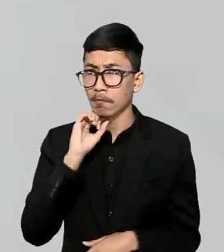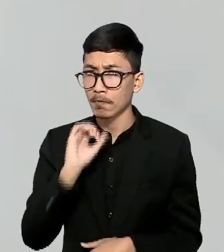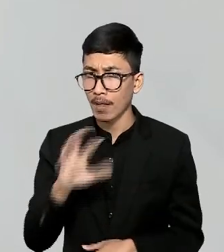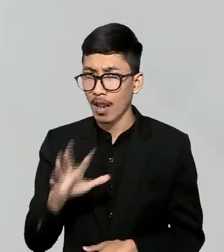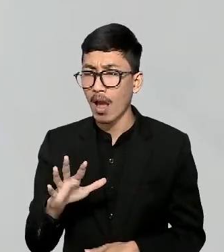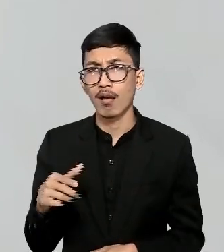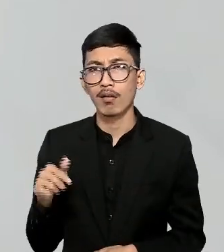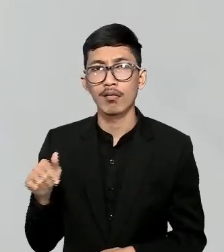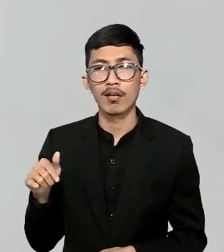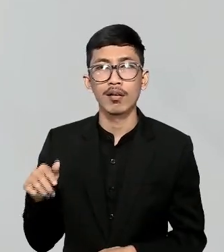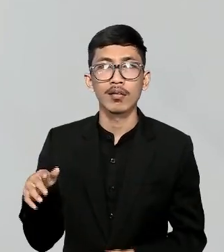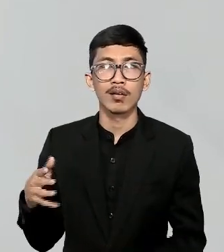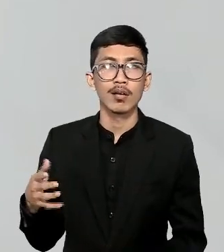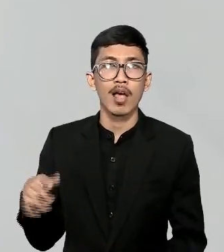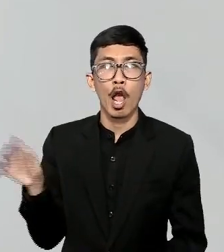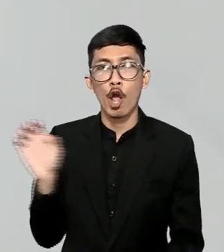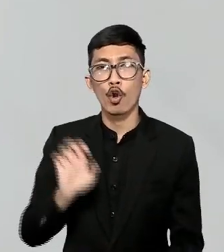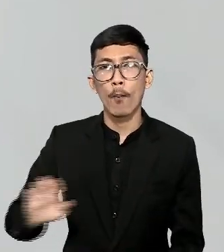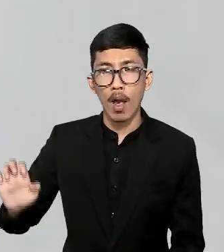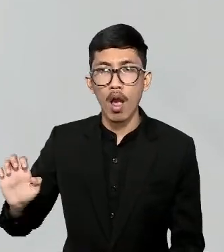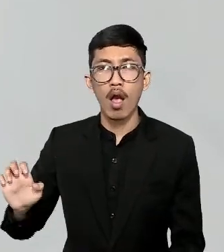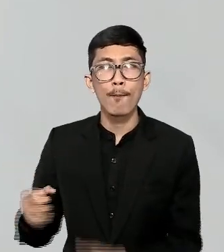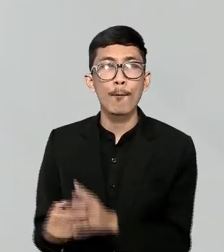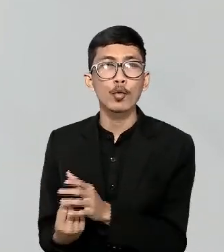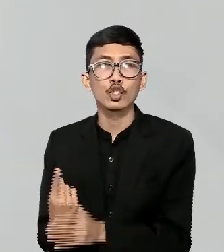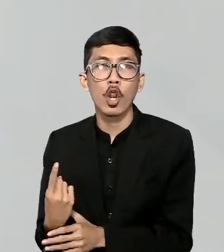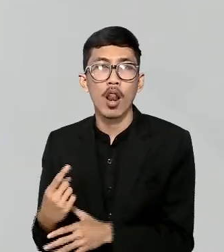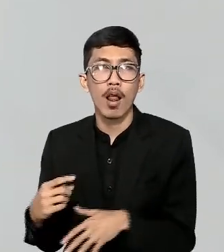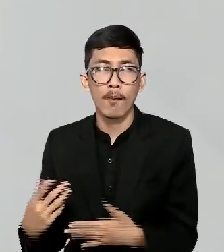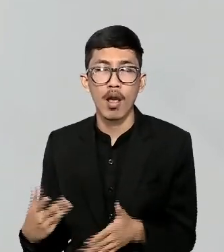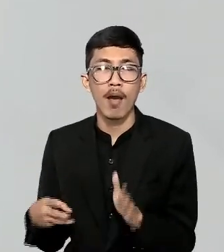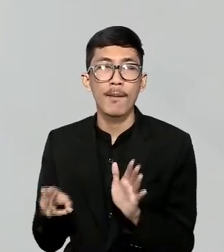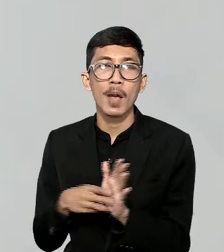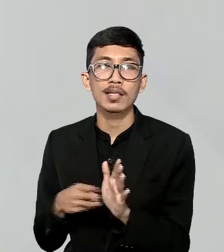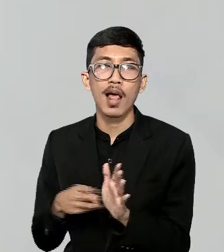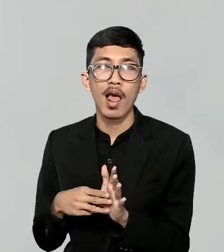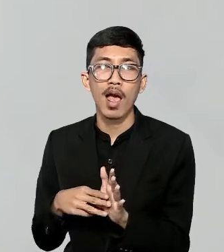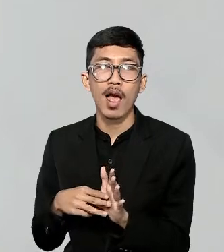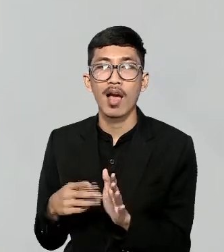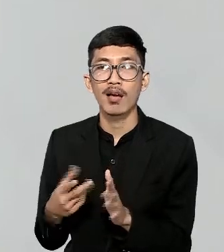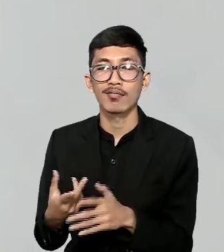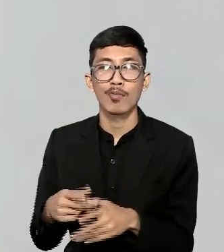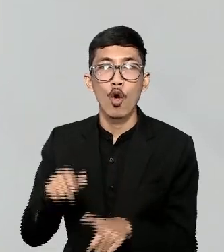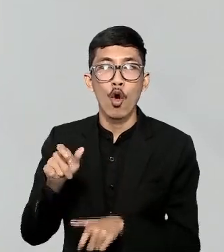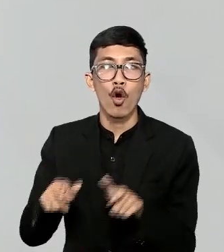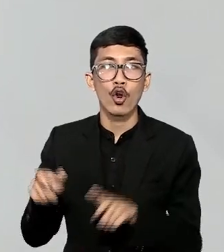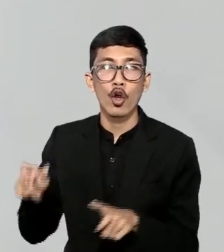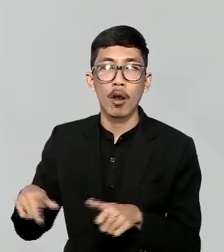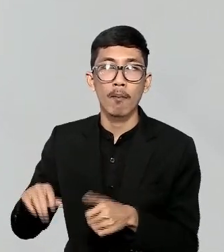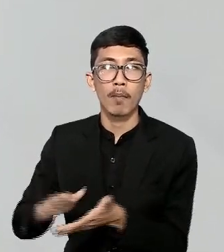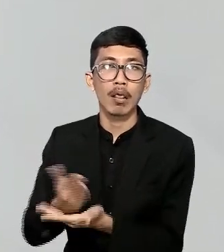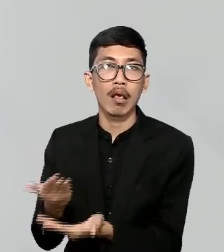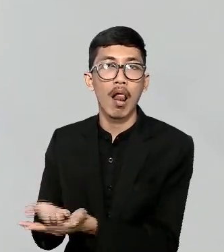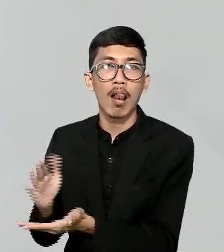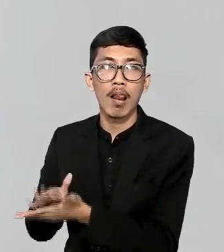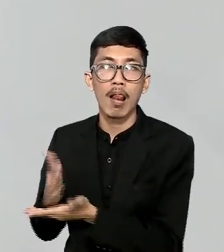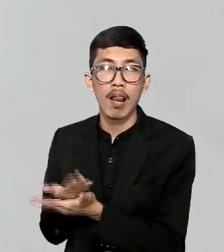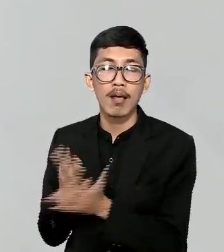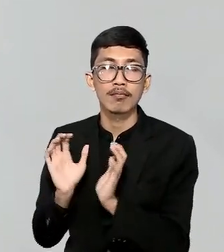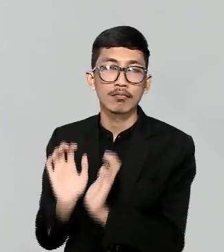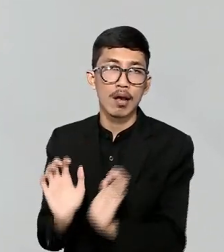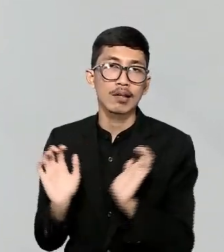yang menyebabkan permasalahan peningkatan betapa kematian di sana the kalau kita lihat tadi